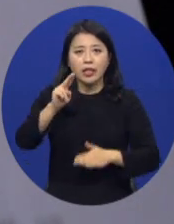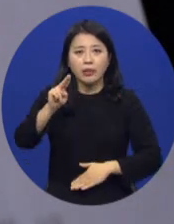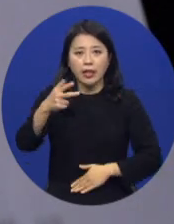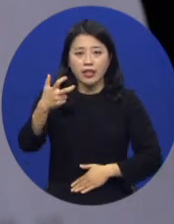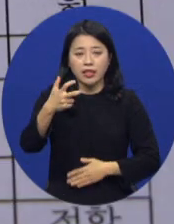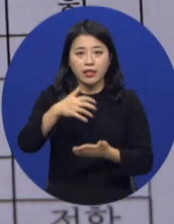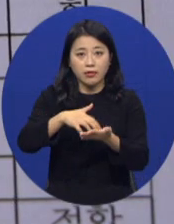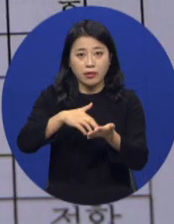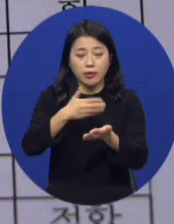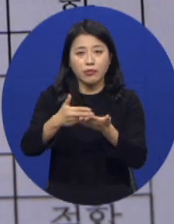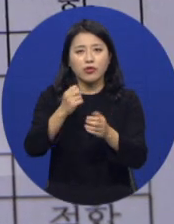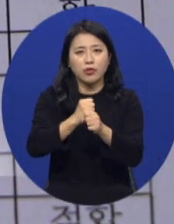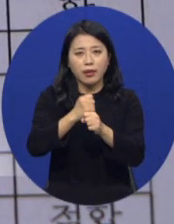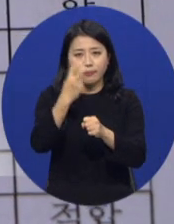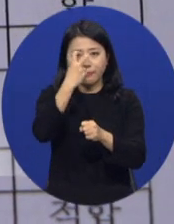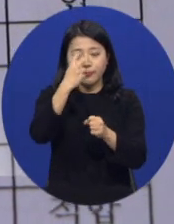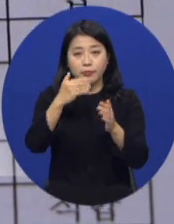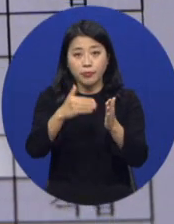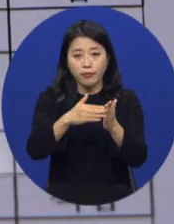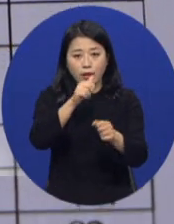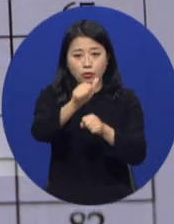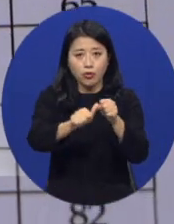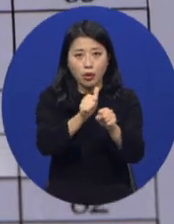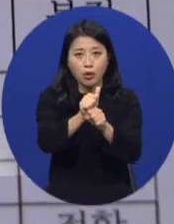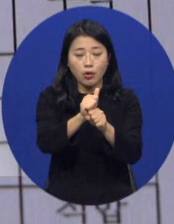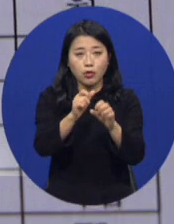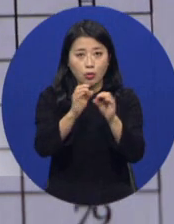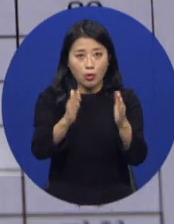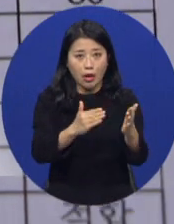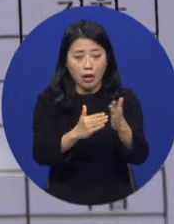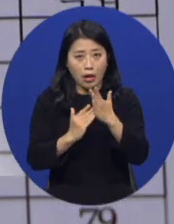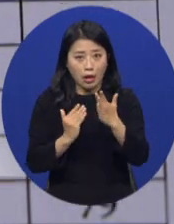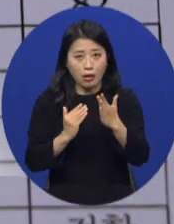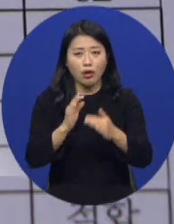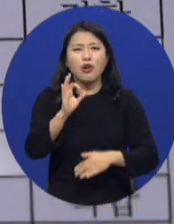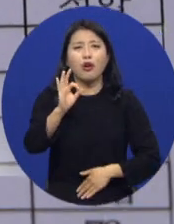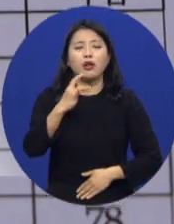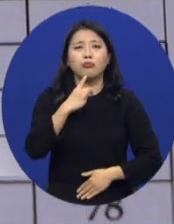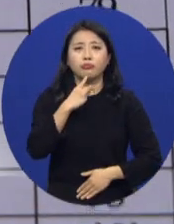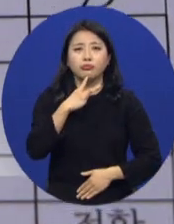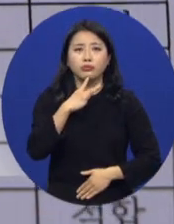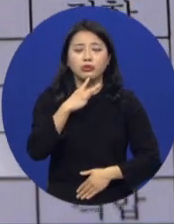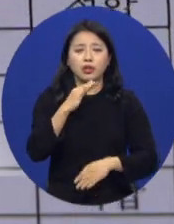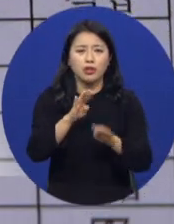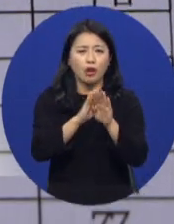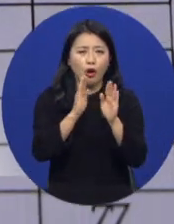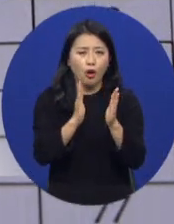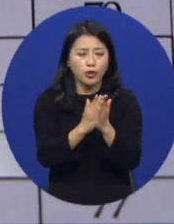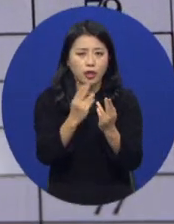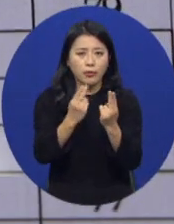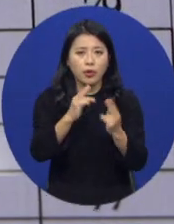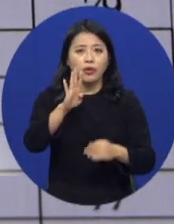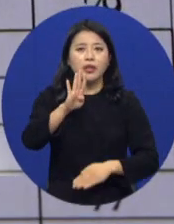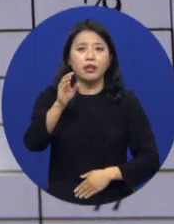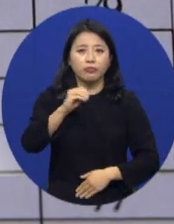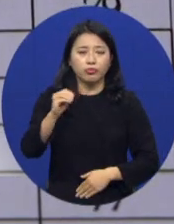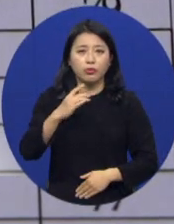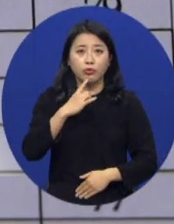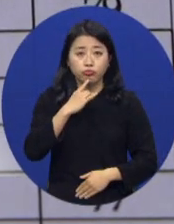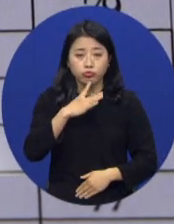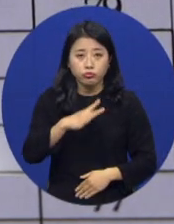했습니다 5년간 부결된 작품은 단 10개 전체 4%에도 미치지 못해